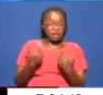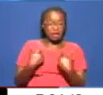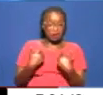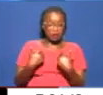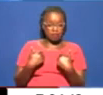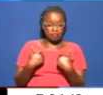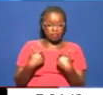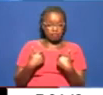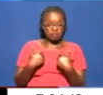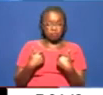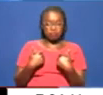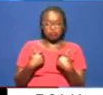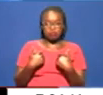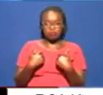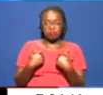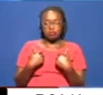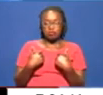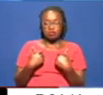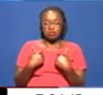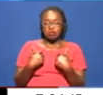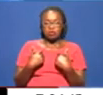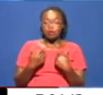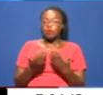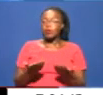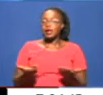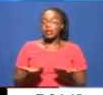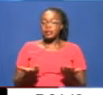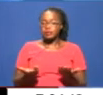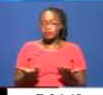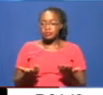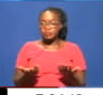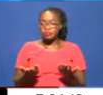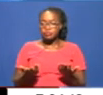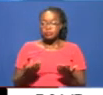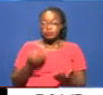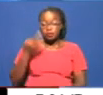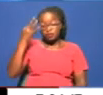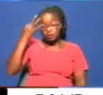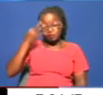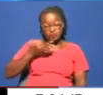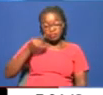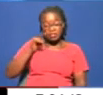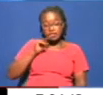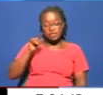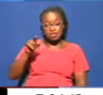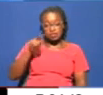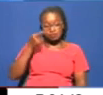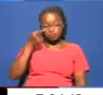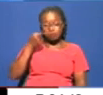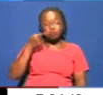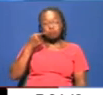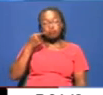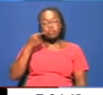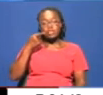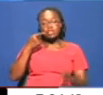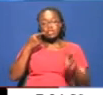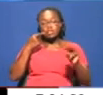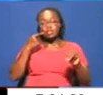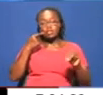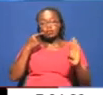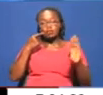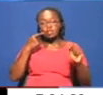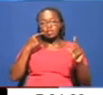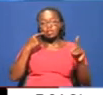kuguza majeraha madogo mtazamaji, ambapo usoni huku kiongozi wa wachache John Mbadi ambaye anadaiwa kukiuka kanuni